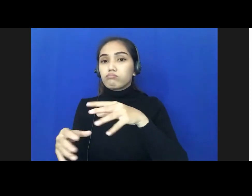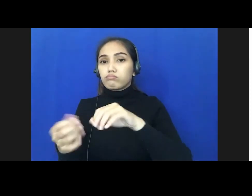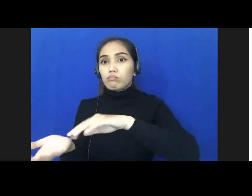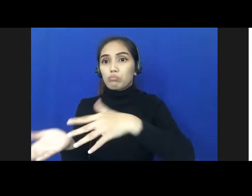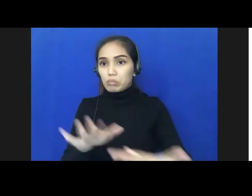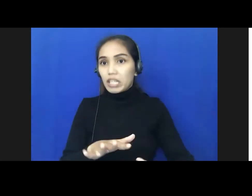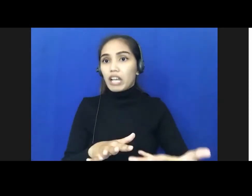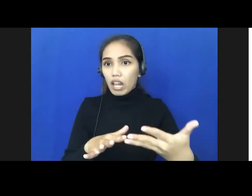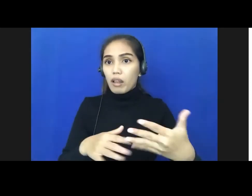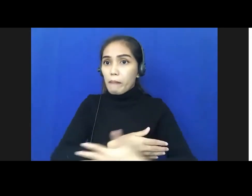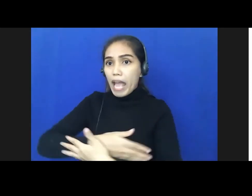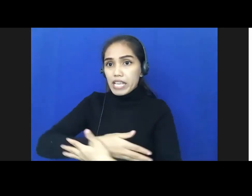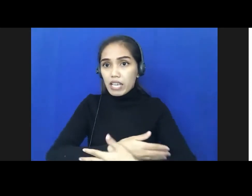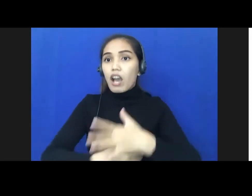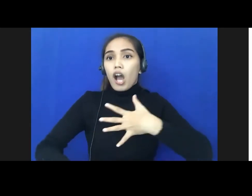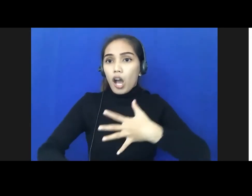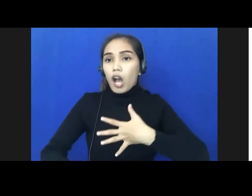Lalu, apa itu pneumonia?